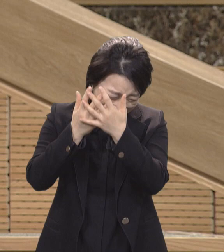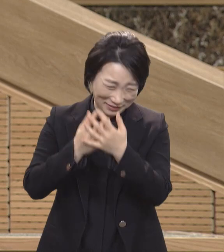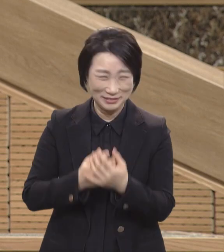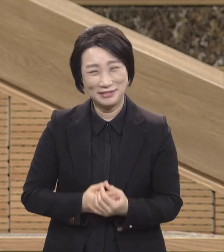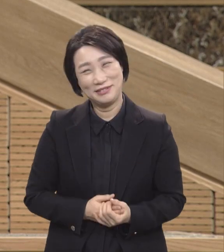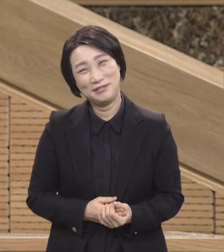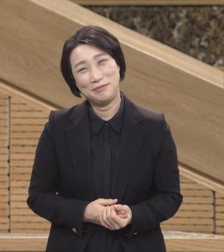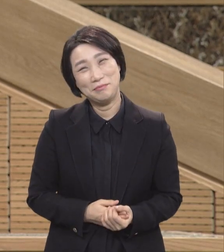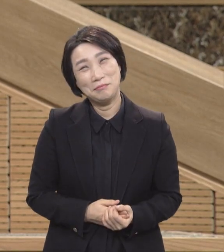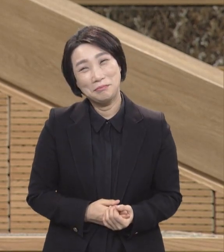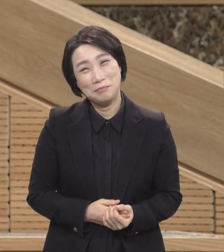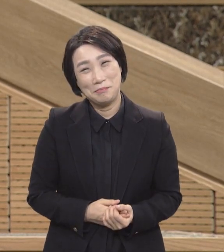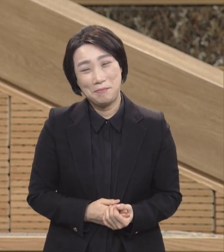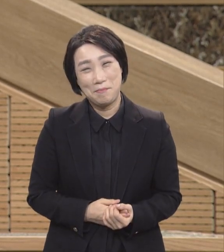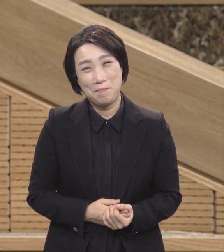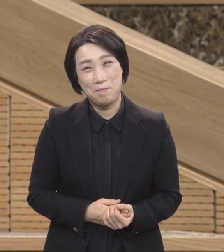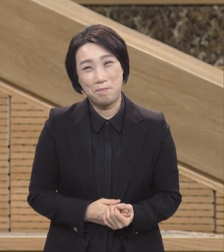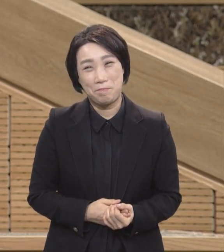생생합니다.